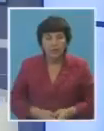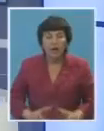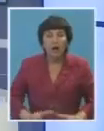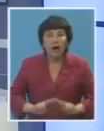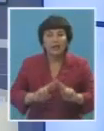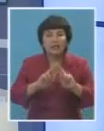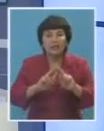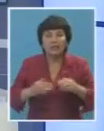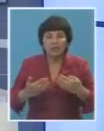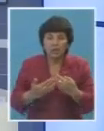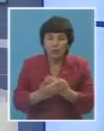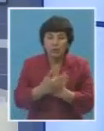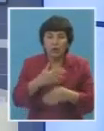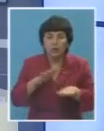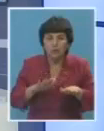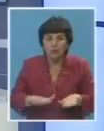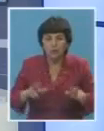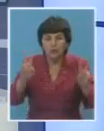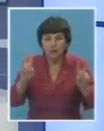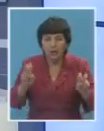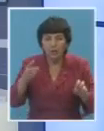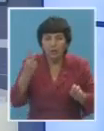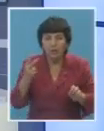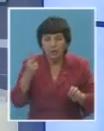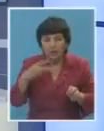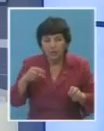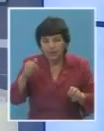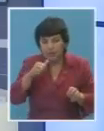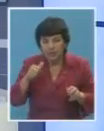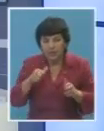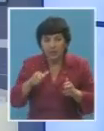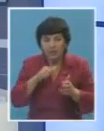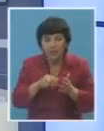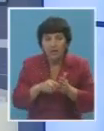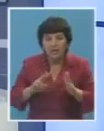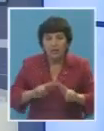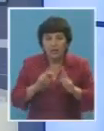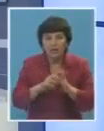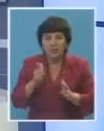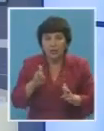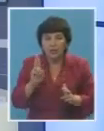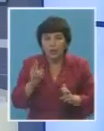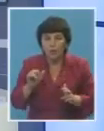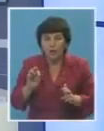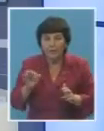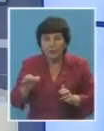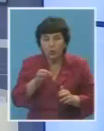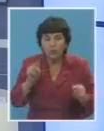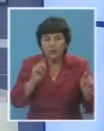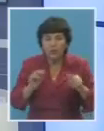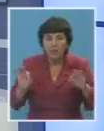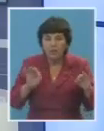Астананың жаһандық жаңғырудағы үлесі. Осындай атаумен 2-10 жылдықты еңсерген елорданың мерейтойына орай Ғарифолла Құрманғалиев атындағы облыстық